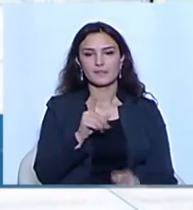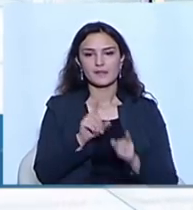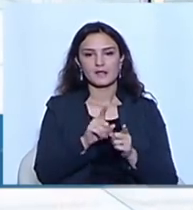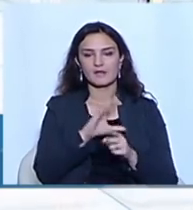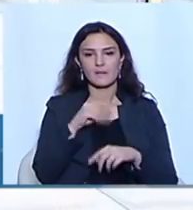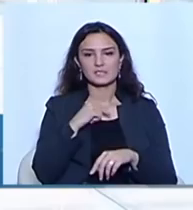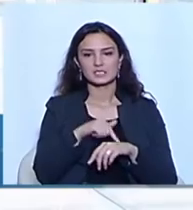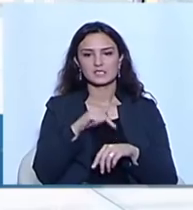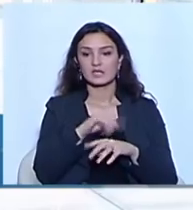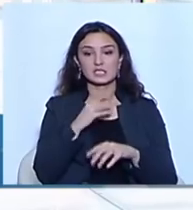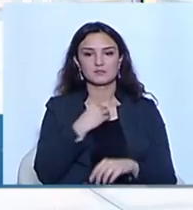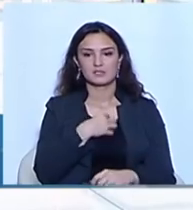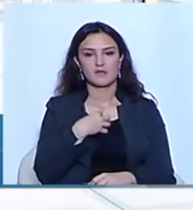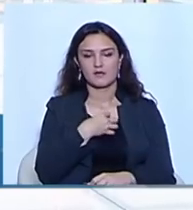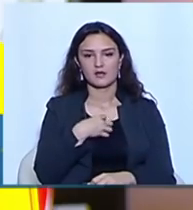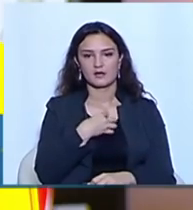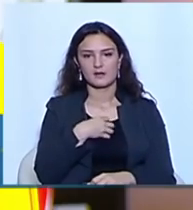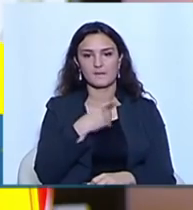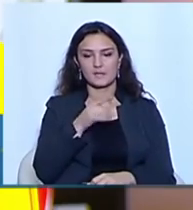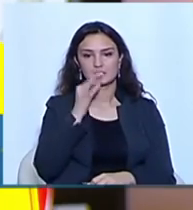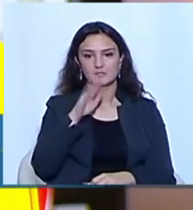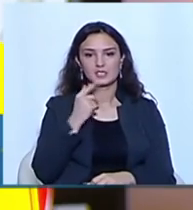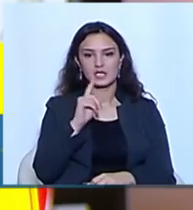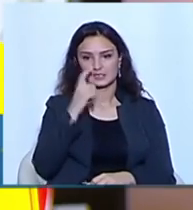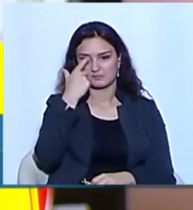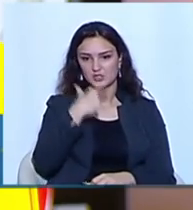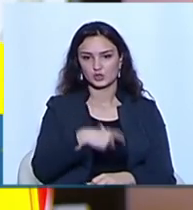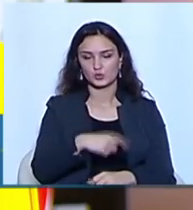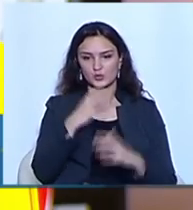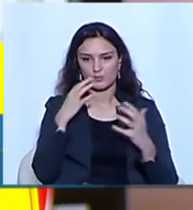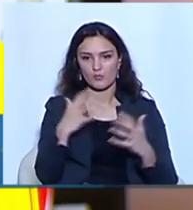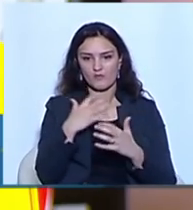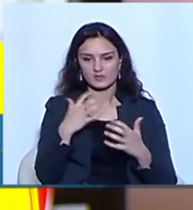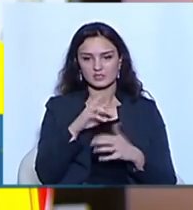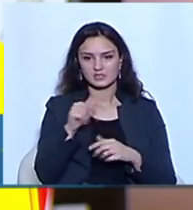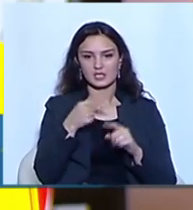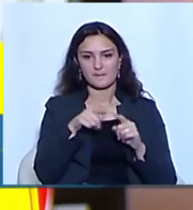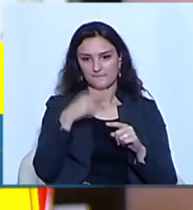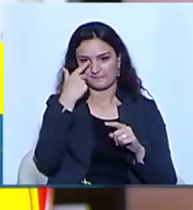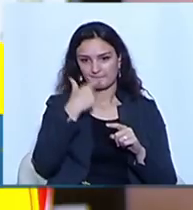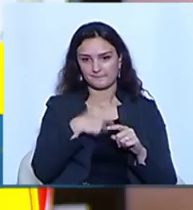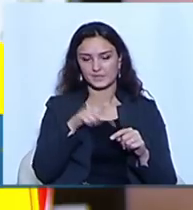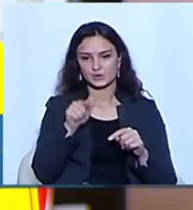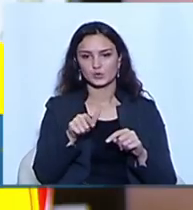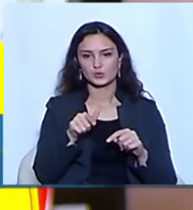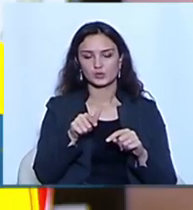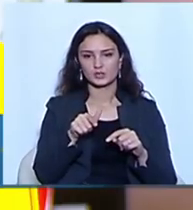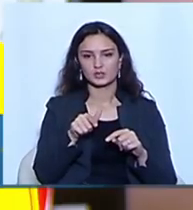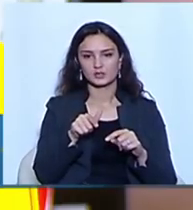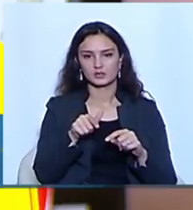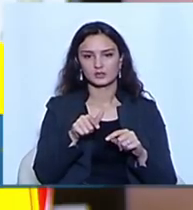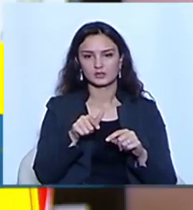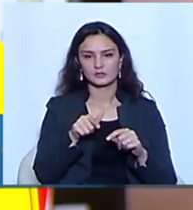ეს არის ყველაზე მთავარი მას მერე, რაც ფიზიკური მოვლის და აი ამ ფიზიკური როგორ